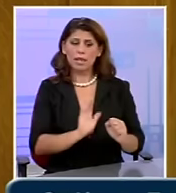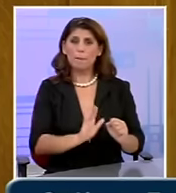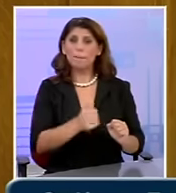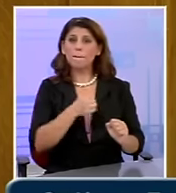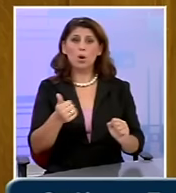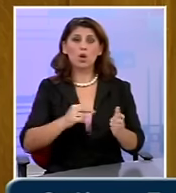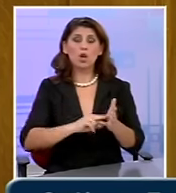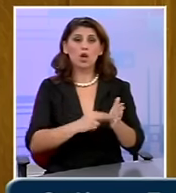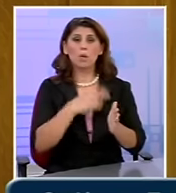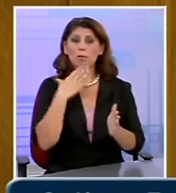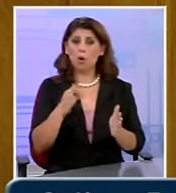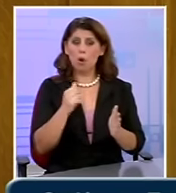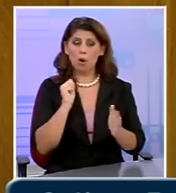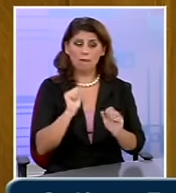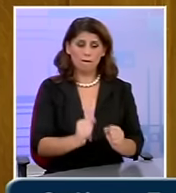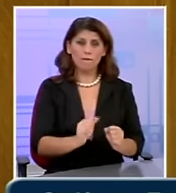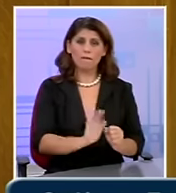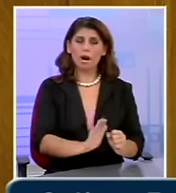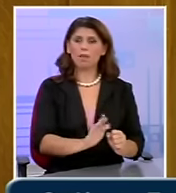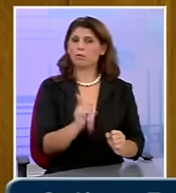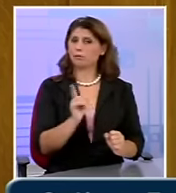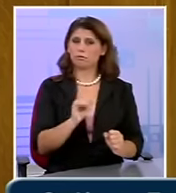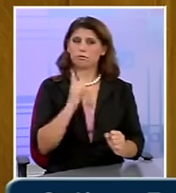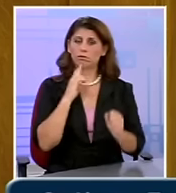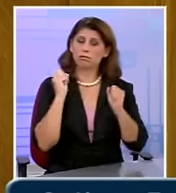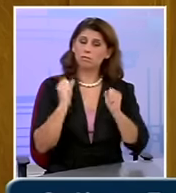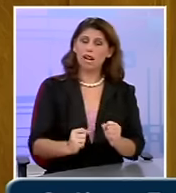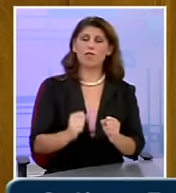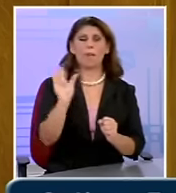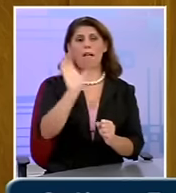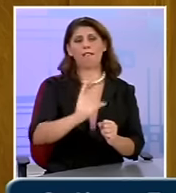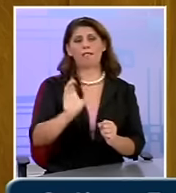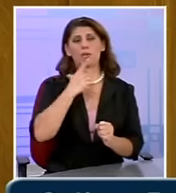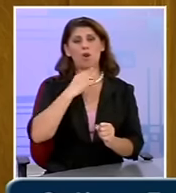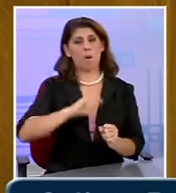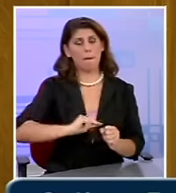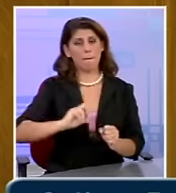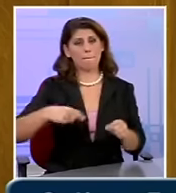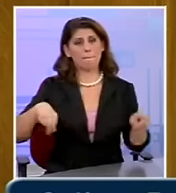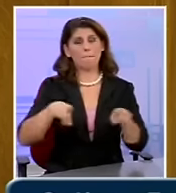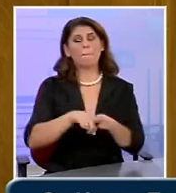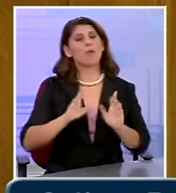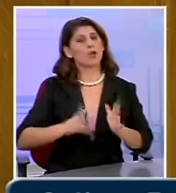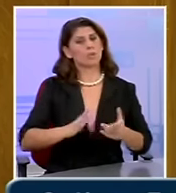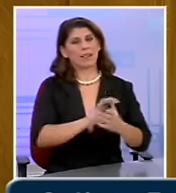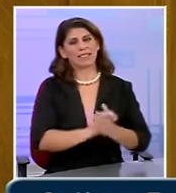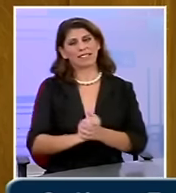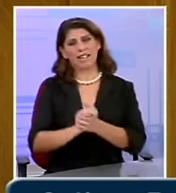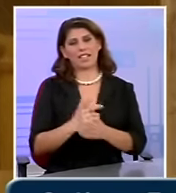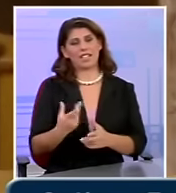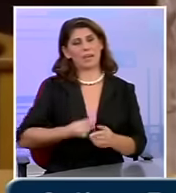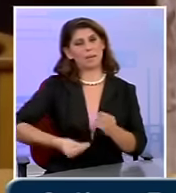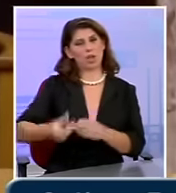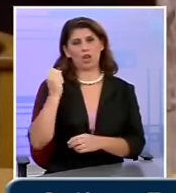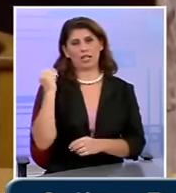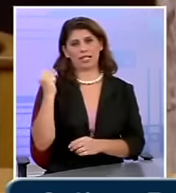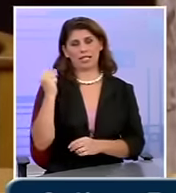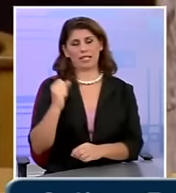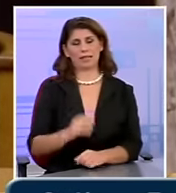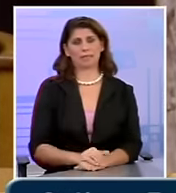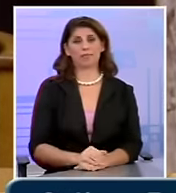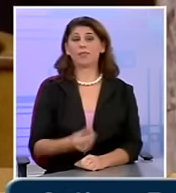για οικονομικούς λόγους. Μένουμε στην Ευρώπη γιατί μόνο από κοινού μπορεί να είμαστε αλληλέγγυοι και πιο ισχυροί και